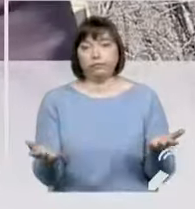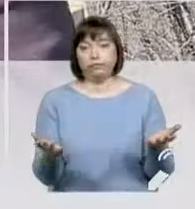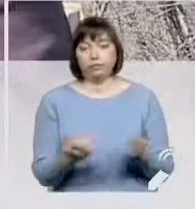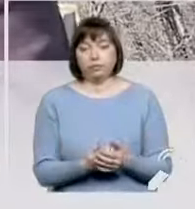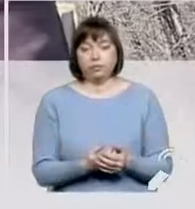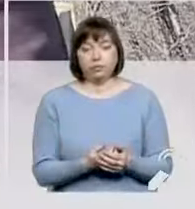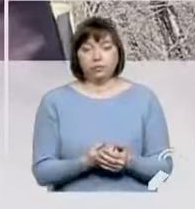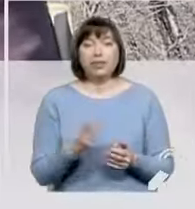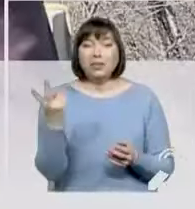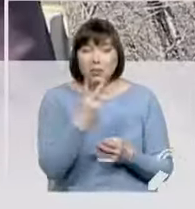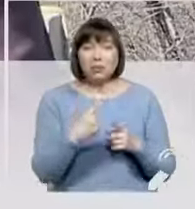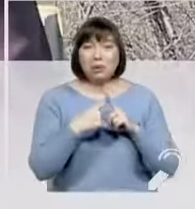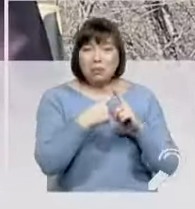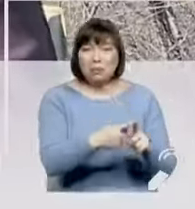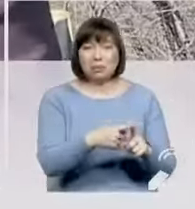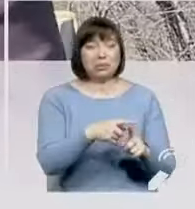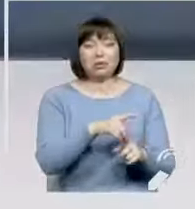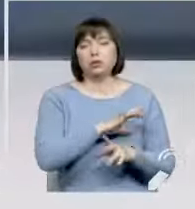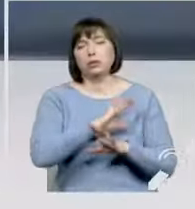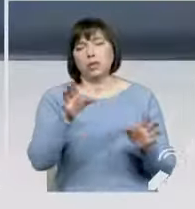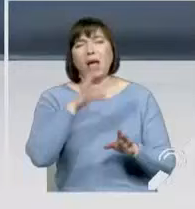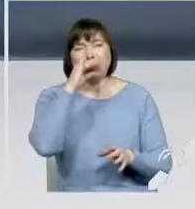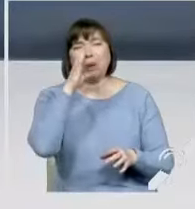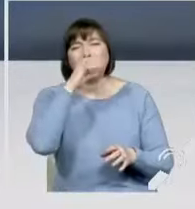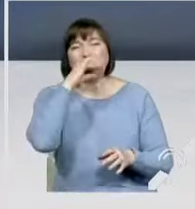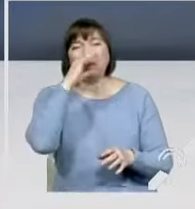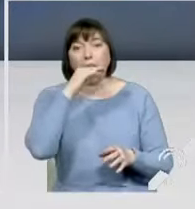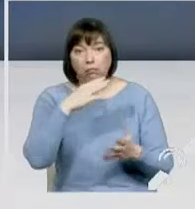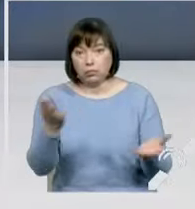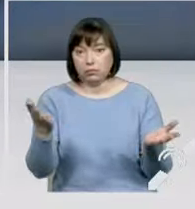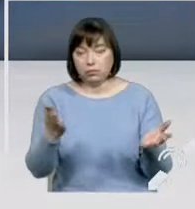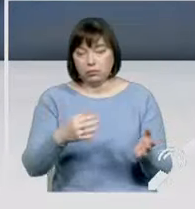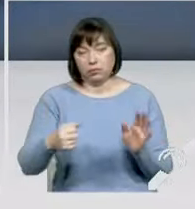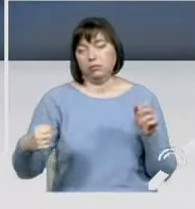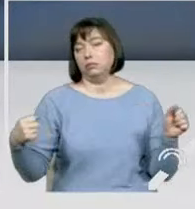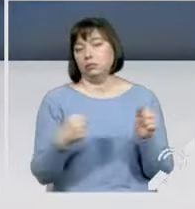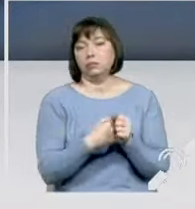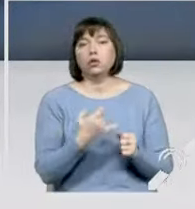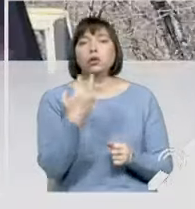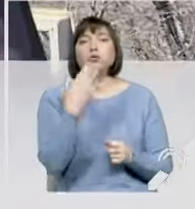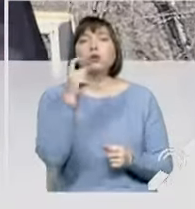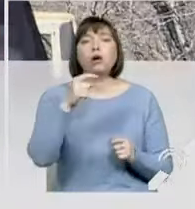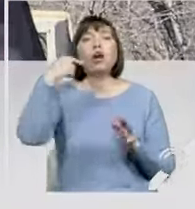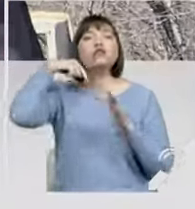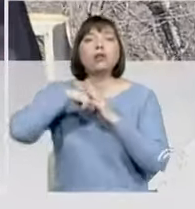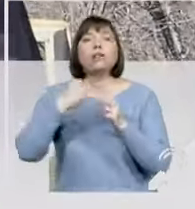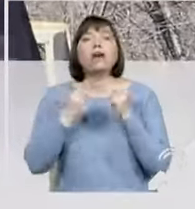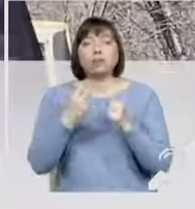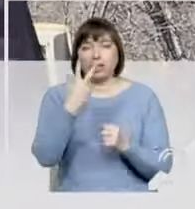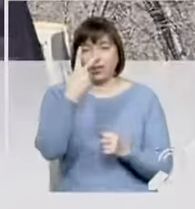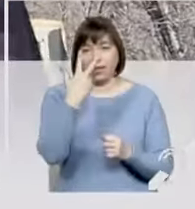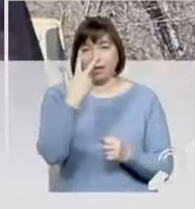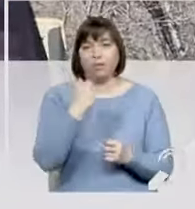Las treacă, ieși pe urmă, ați trece noi, și nu că noi dovdim. Și când am dat l-o pălit. Câți persoane erați în 3.